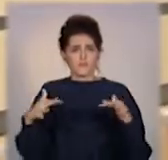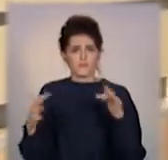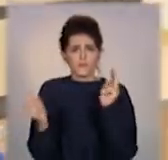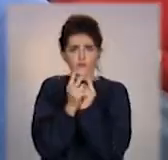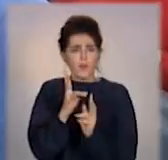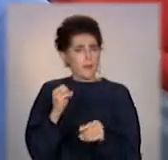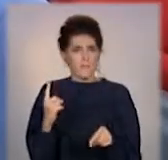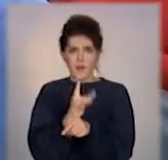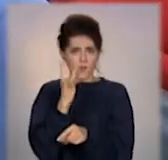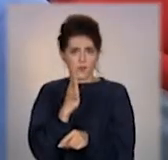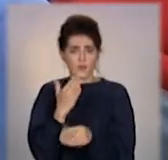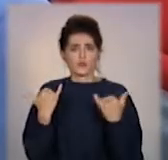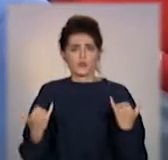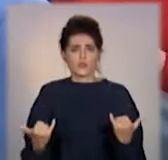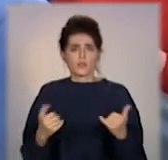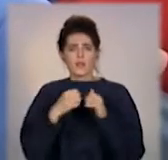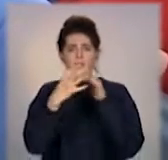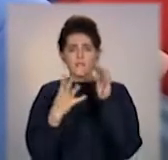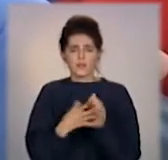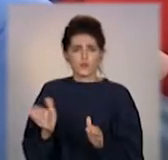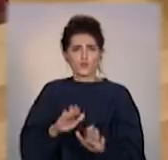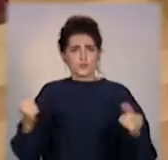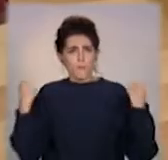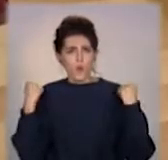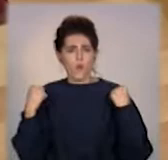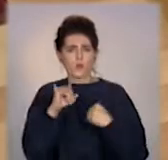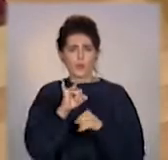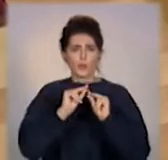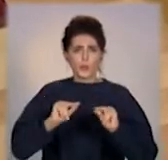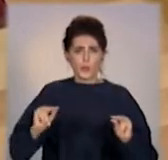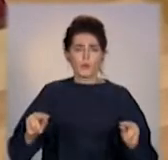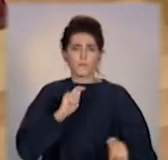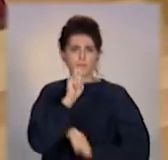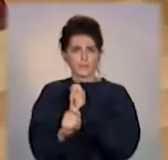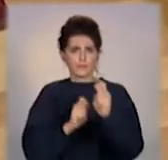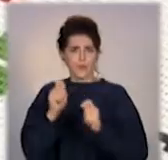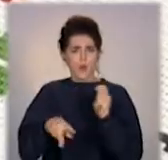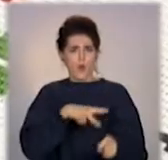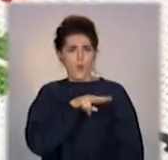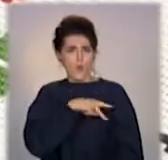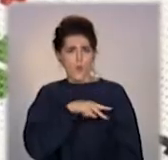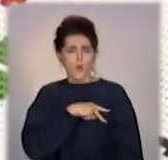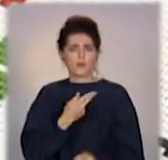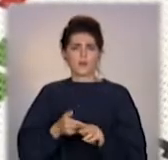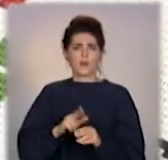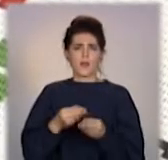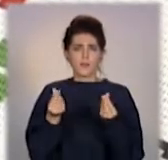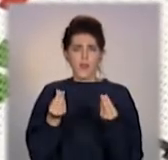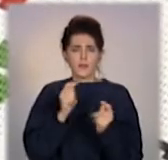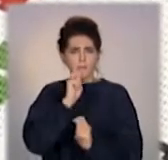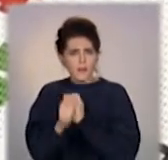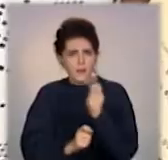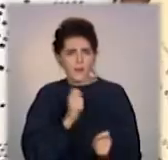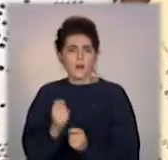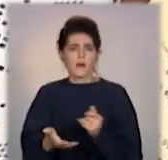Цього разу 19 атлетів та їхніх наставників отримали нагороди, орден за заслуги, грошові премії за